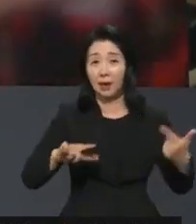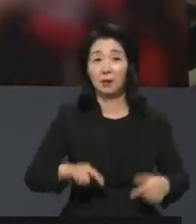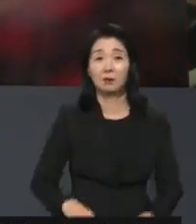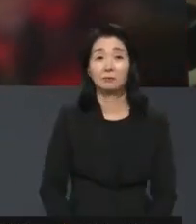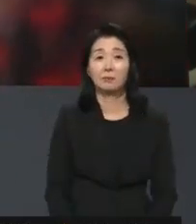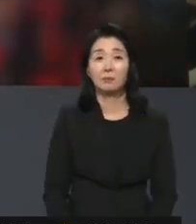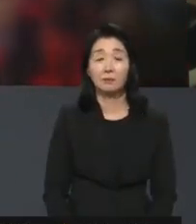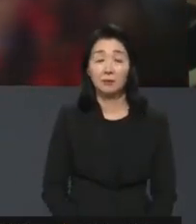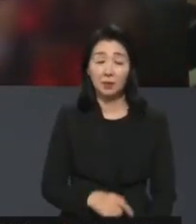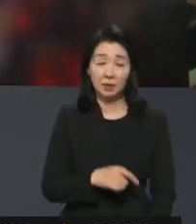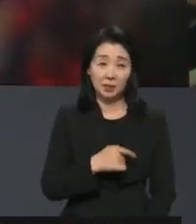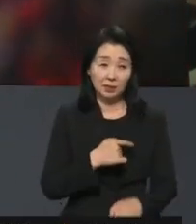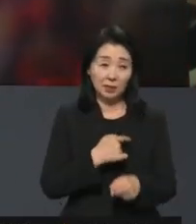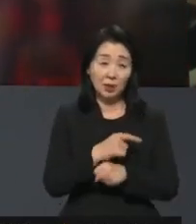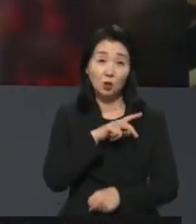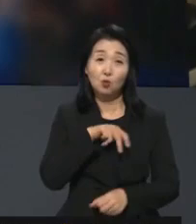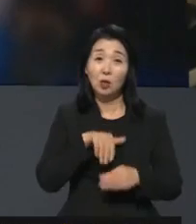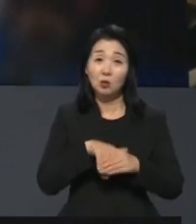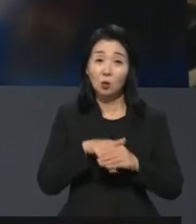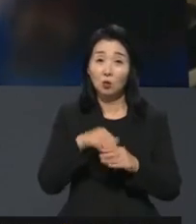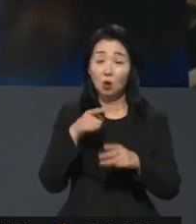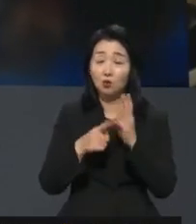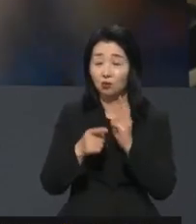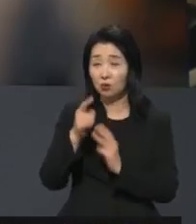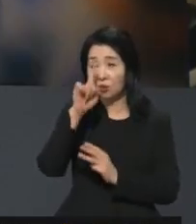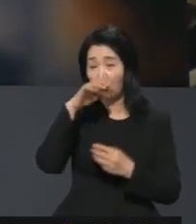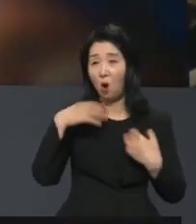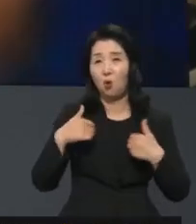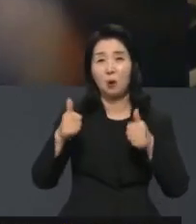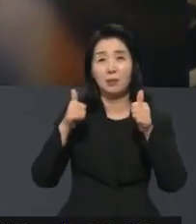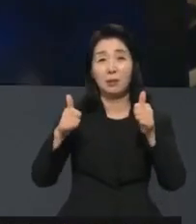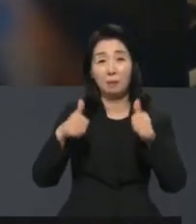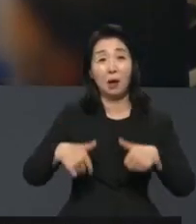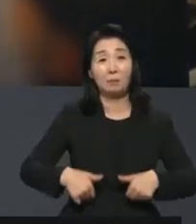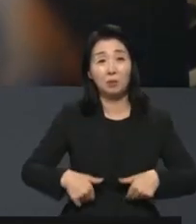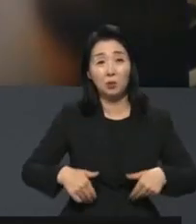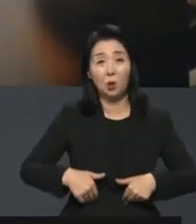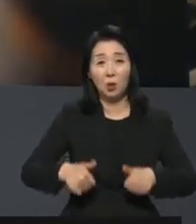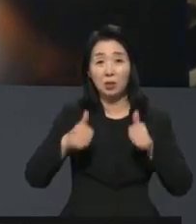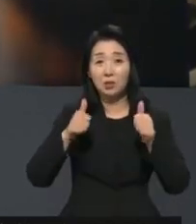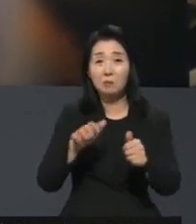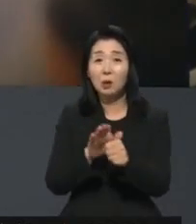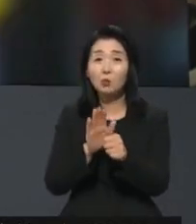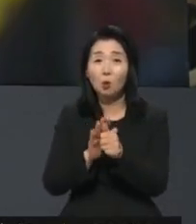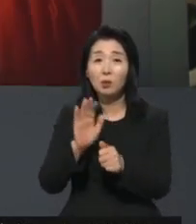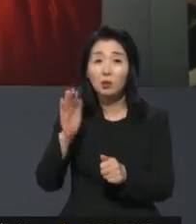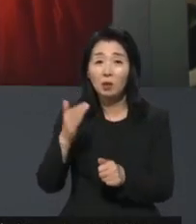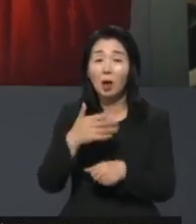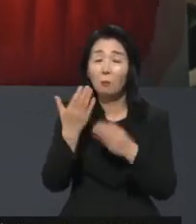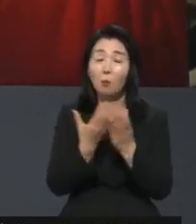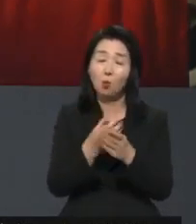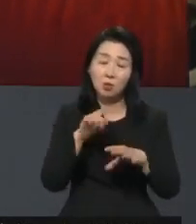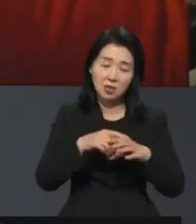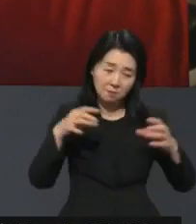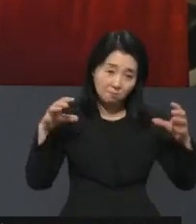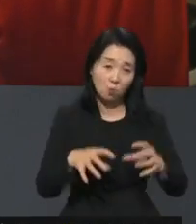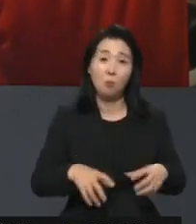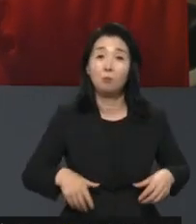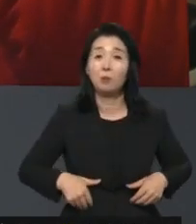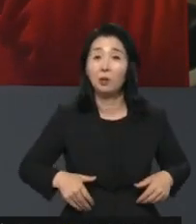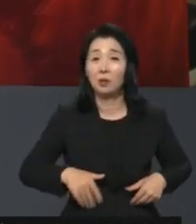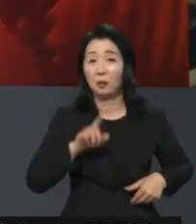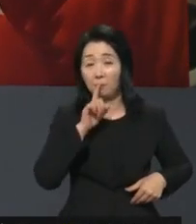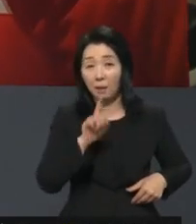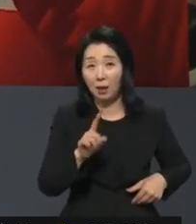듯합니다. 다음 총선 윤석열 정권 심판론으로 치러야 하는데 이 심판에 도움이 된다면 모두 힘을 모아야